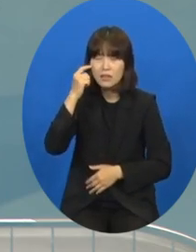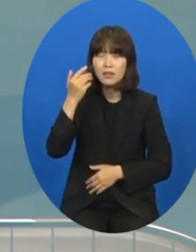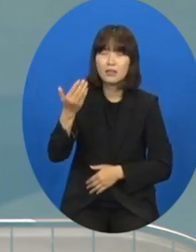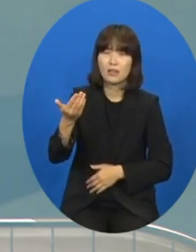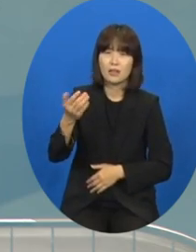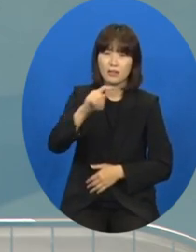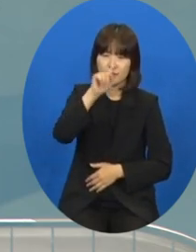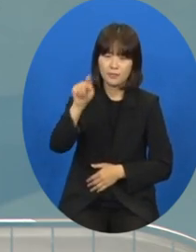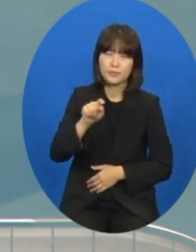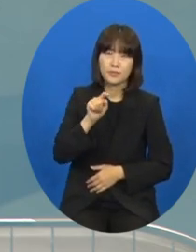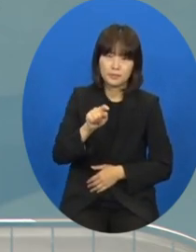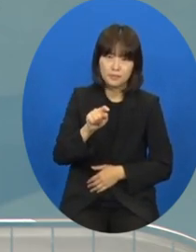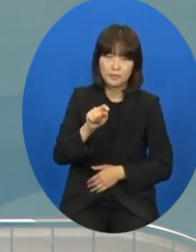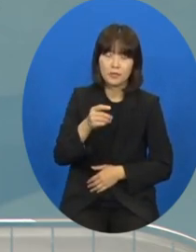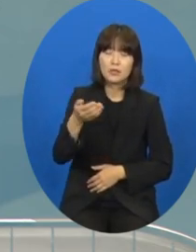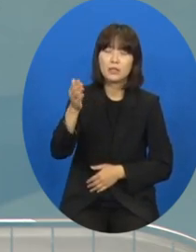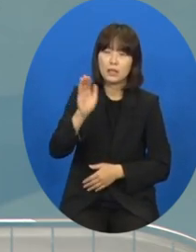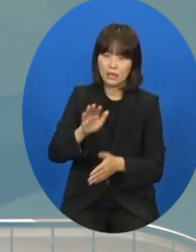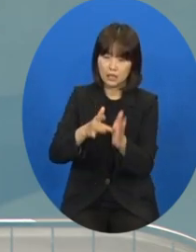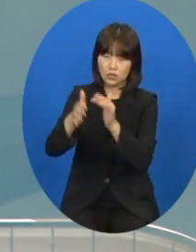그런데 예수님이 십자가에서